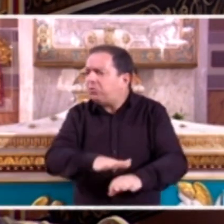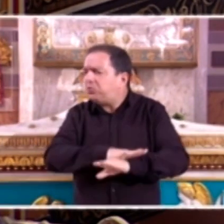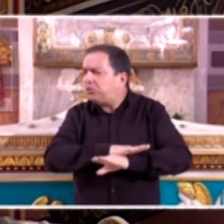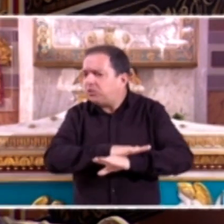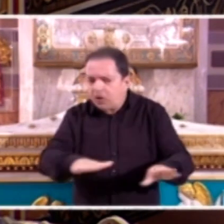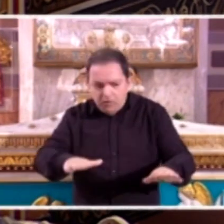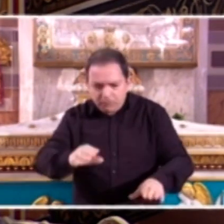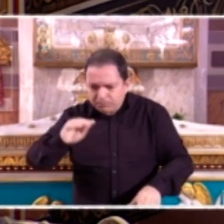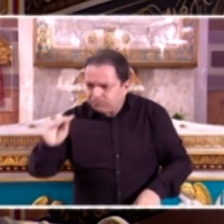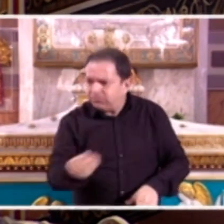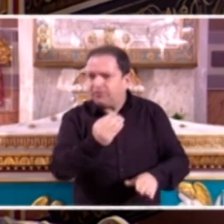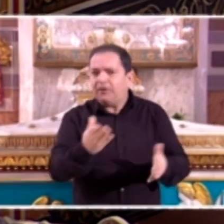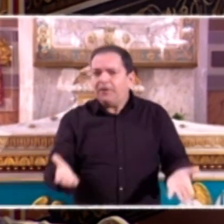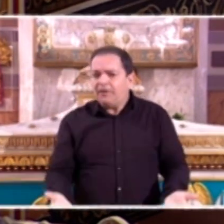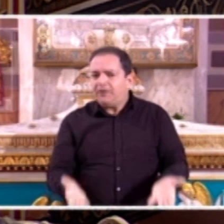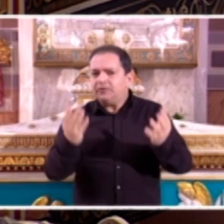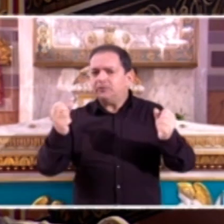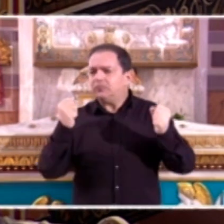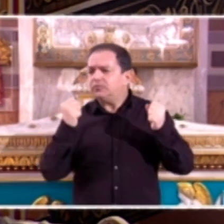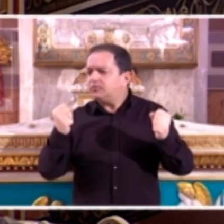ειν και